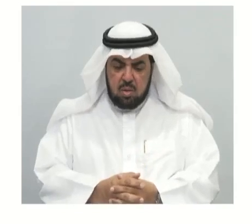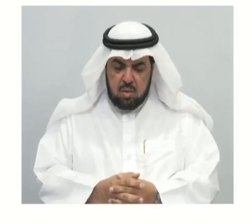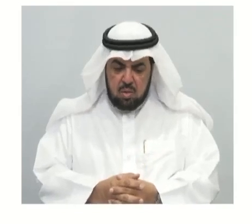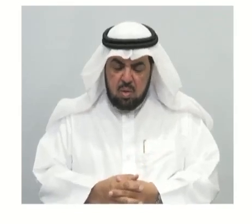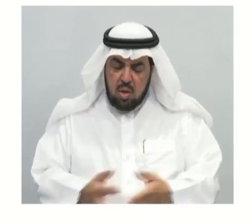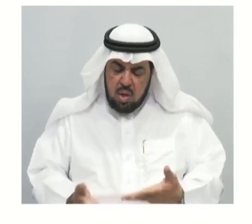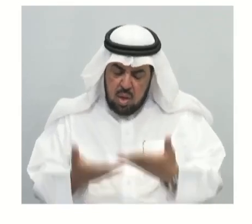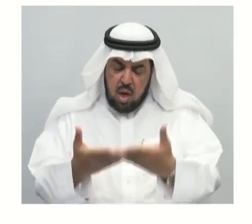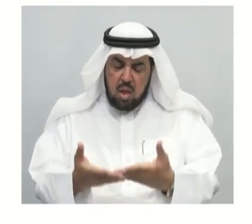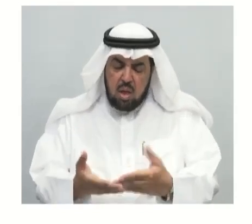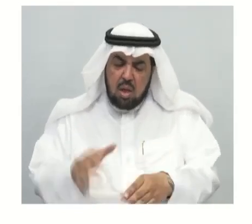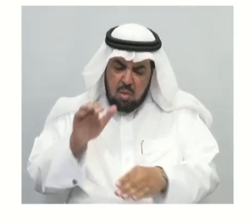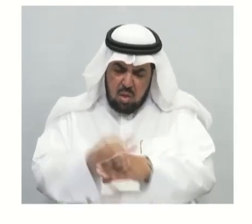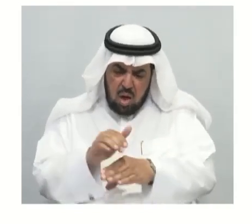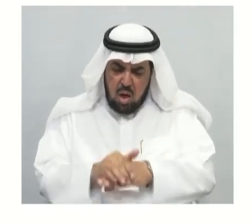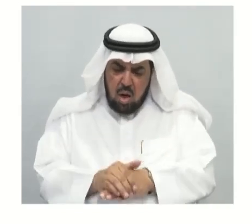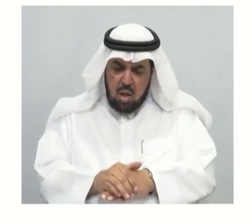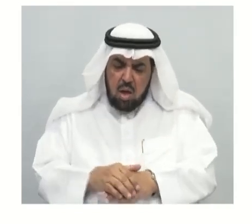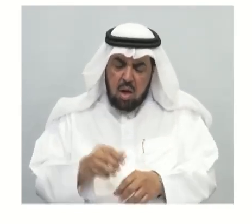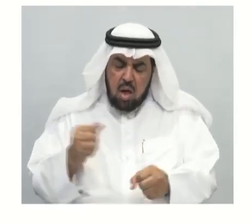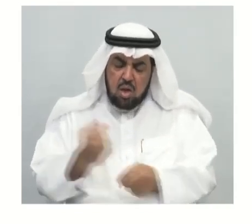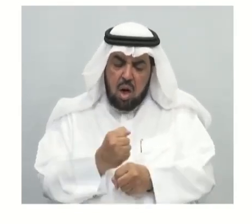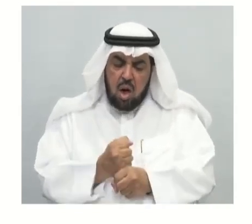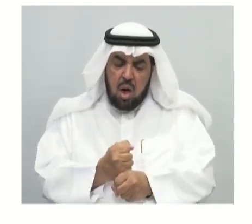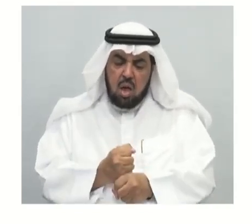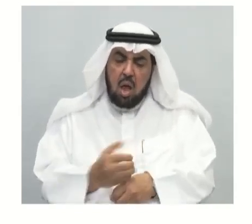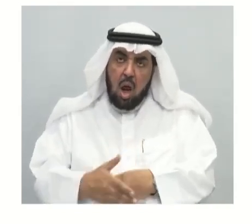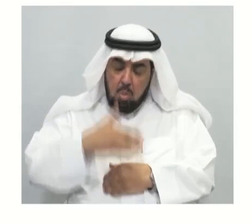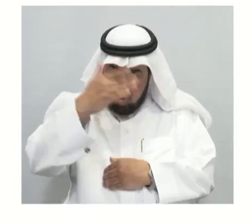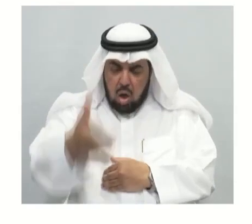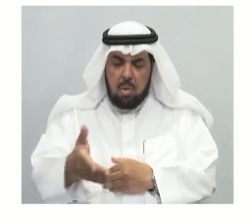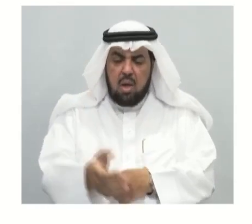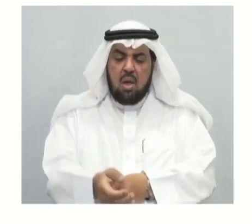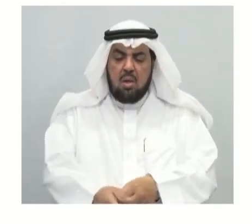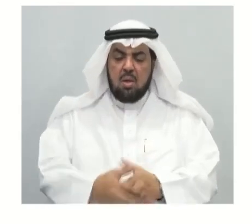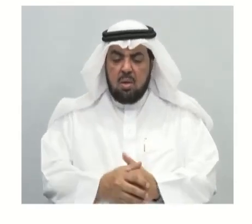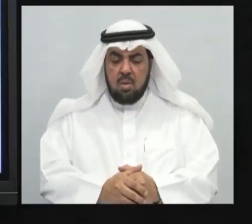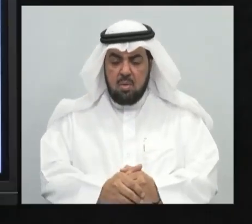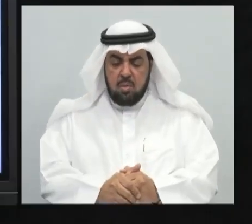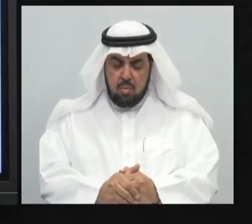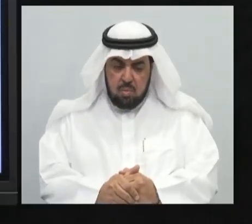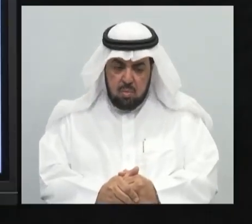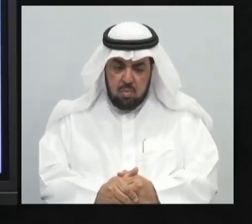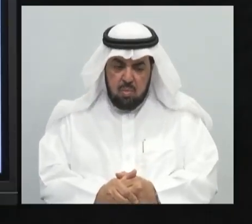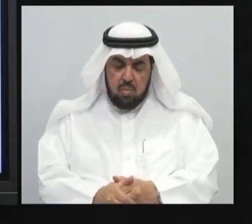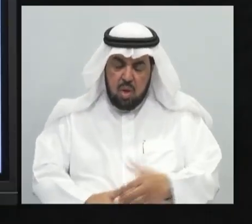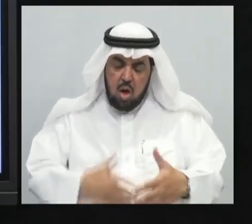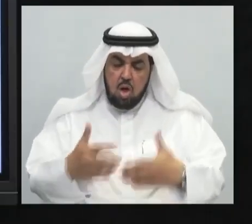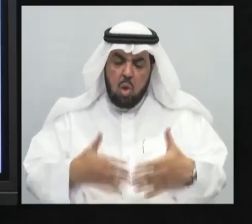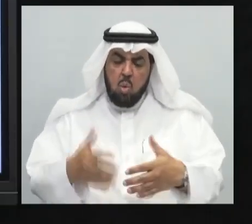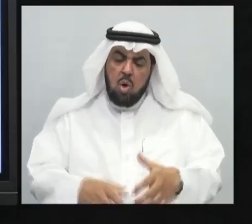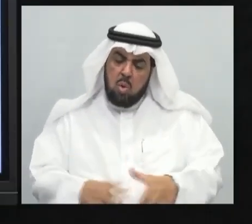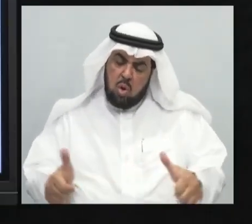المشكلات خامسا تقديم اقتراحات للاجراءات المستقبليه اذا للتطوير